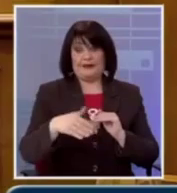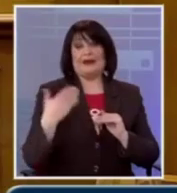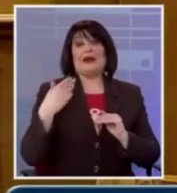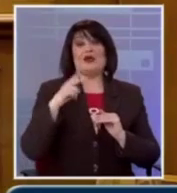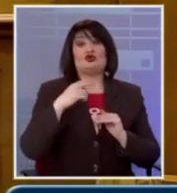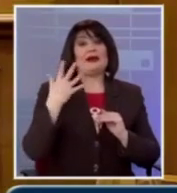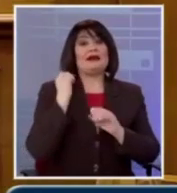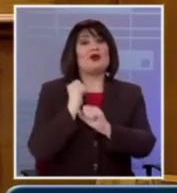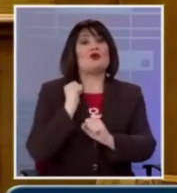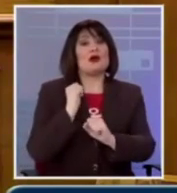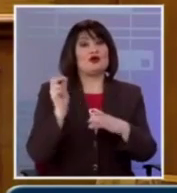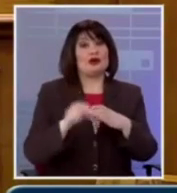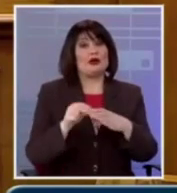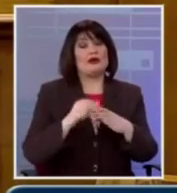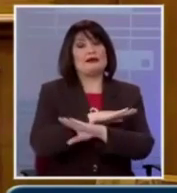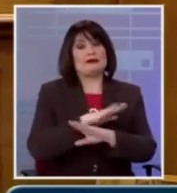τελειώσει.